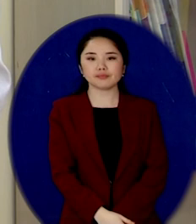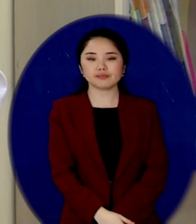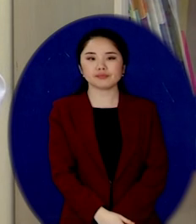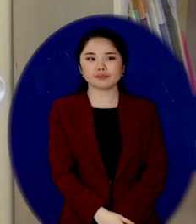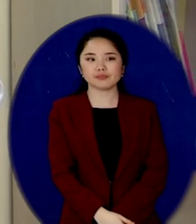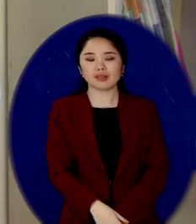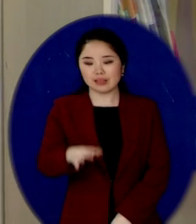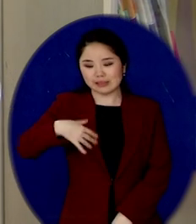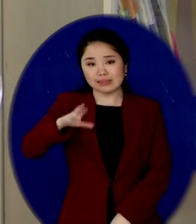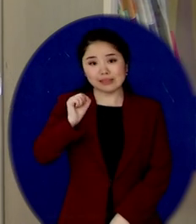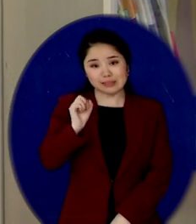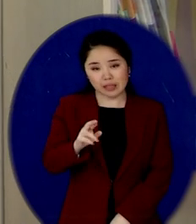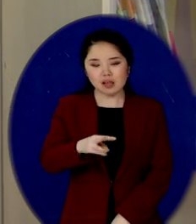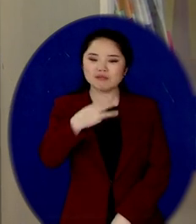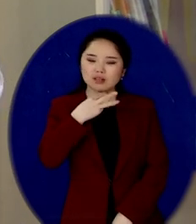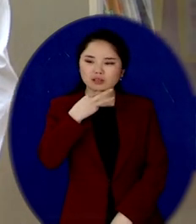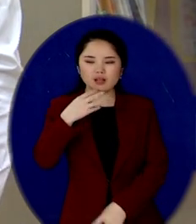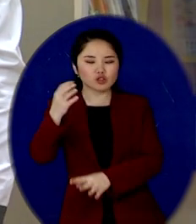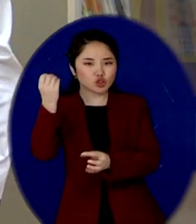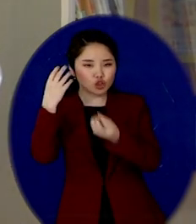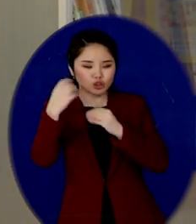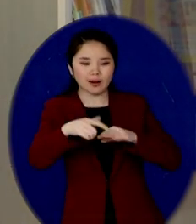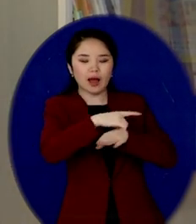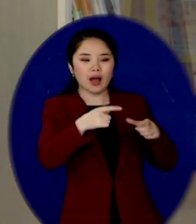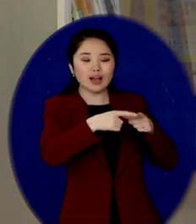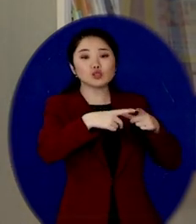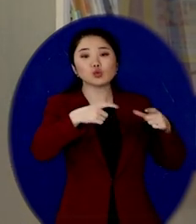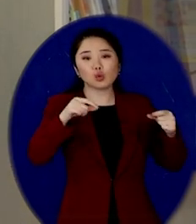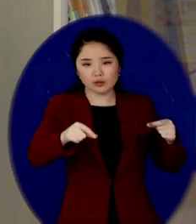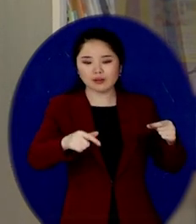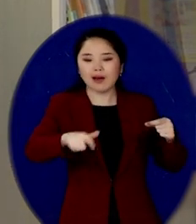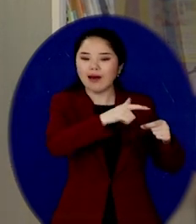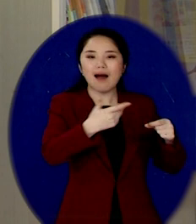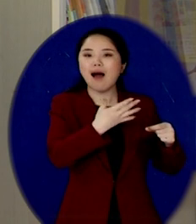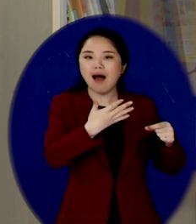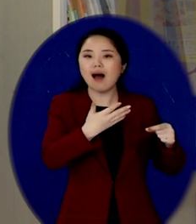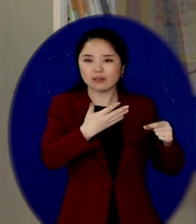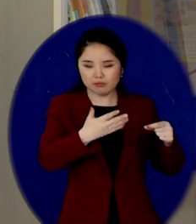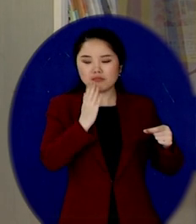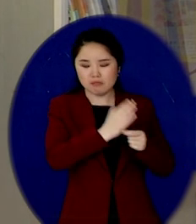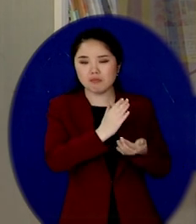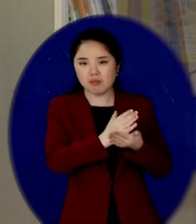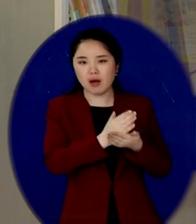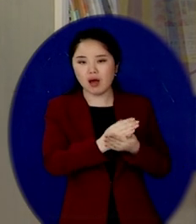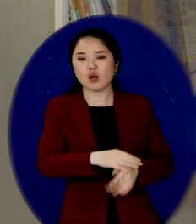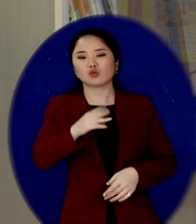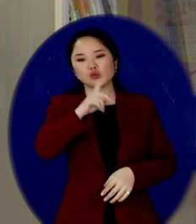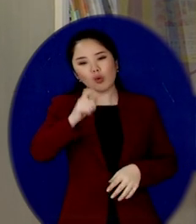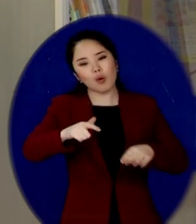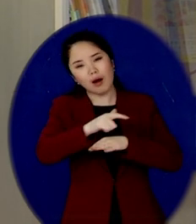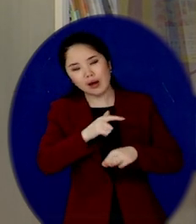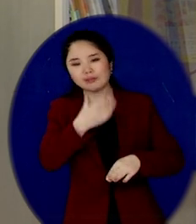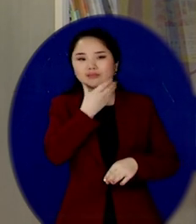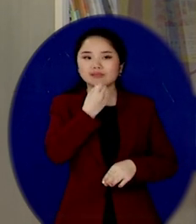Бид сая мэдээллийг ашиглаж газрын зураг дээр Монголын үзэсгэлэнт газрууд болон төвх дурсгалын